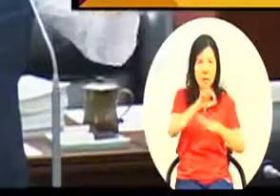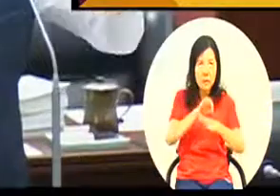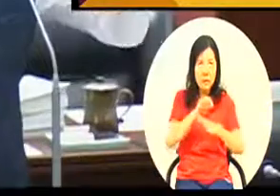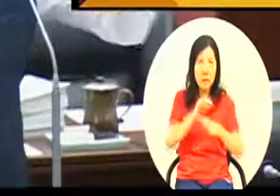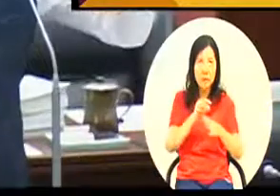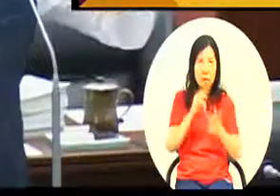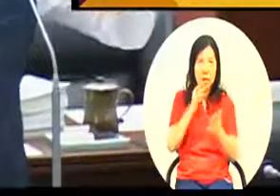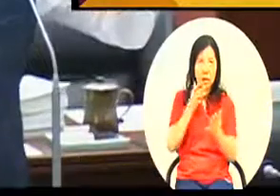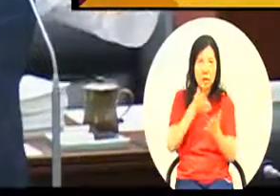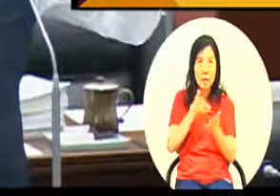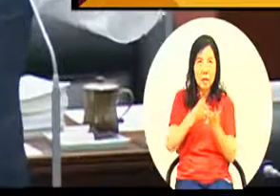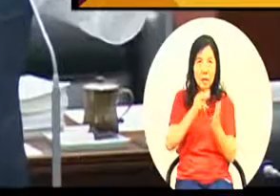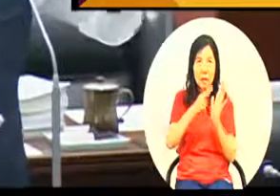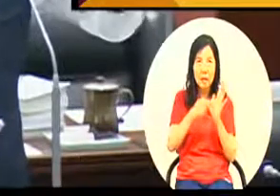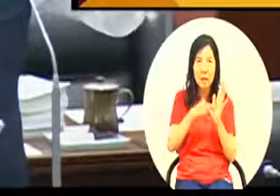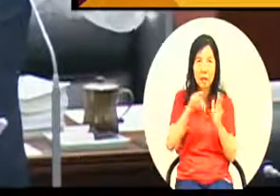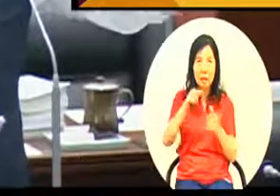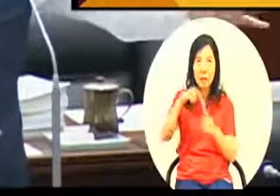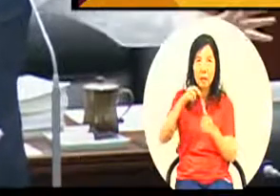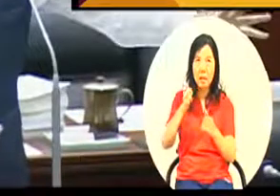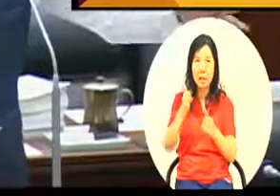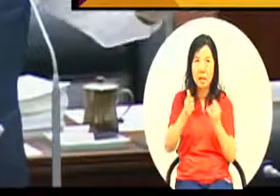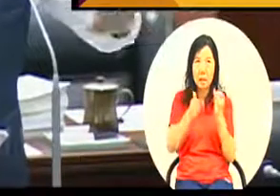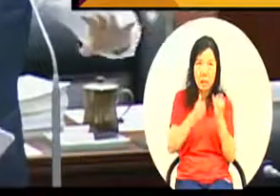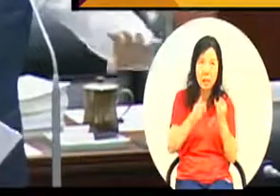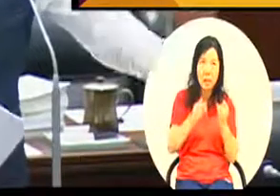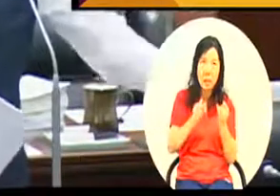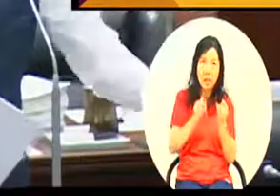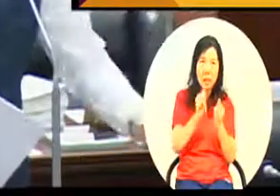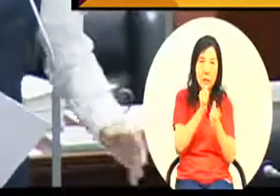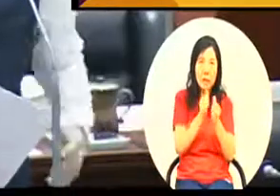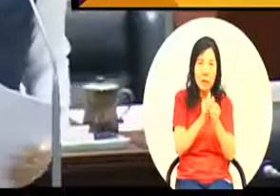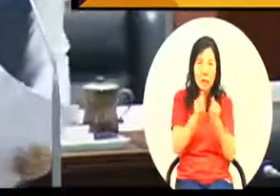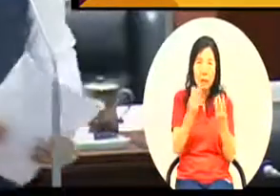说男生女生同性恋怎么样